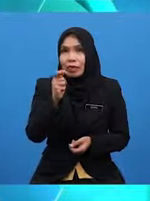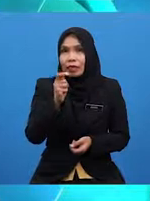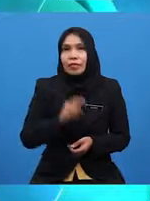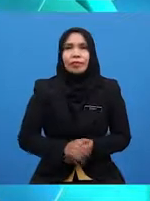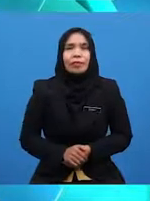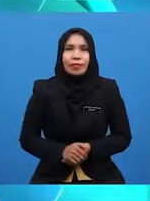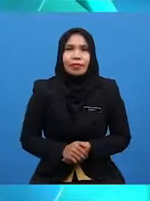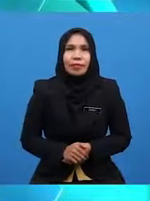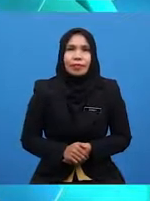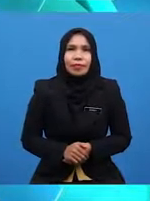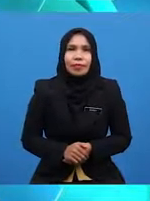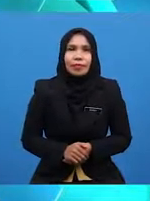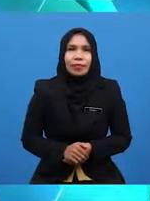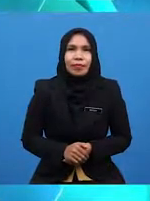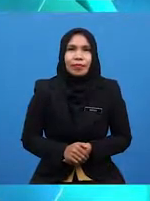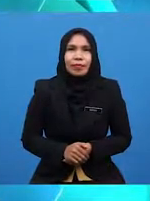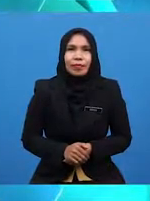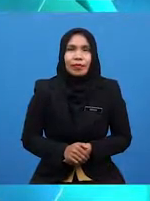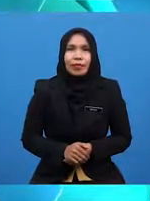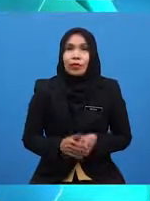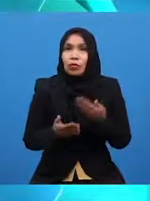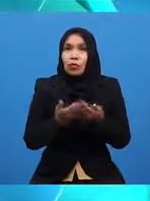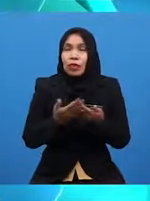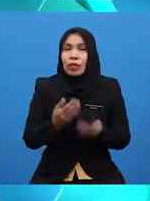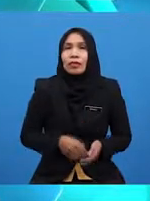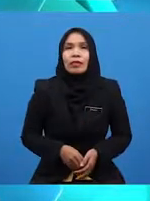Pastikan bahan untuk membuat acuan mudah dibentuk.